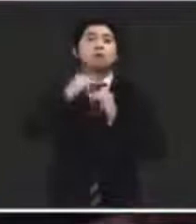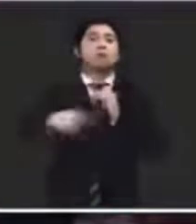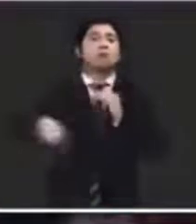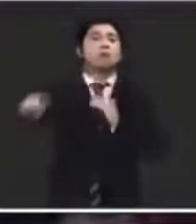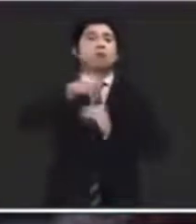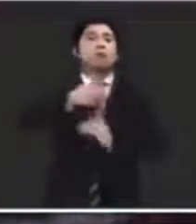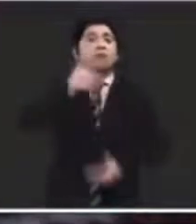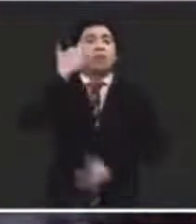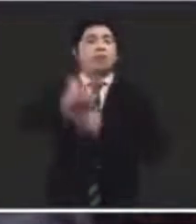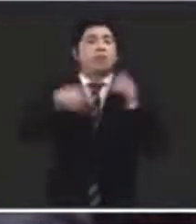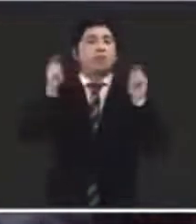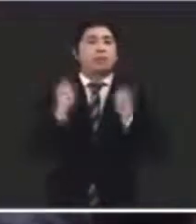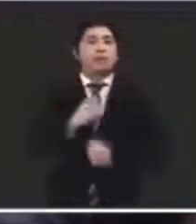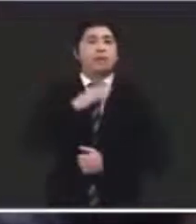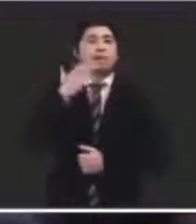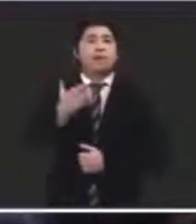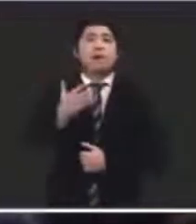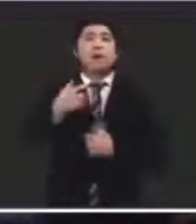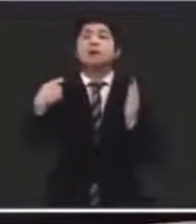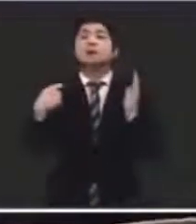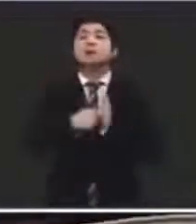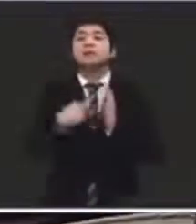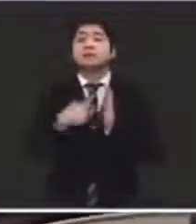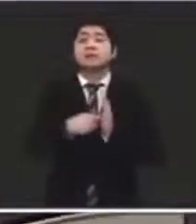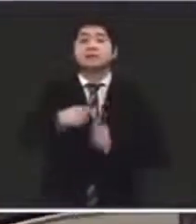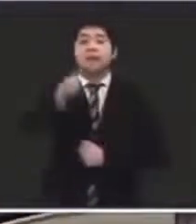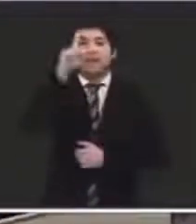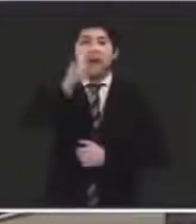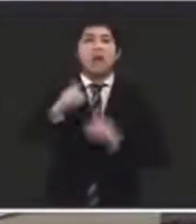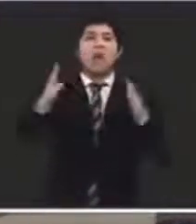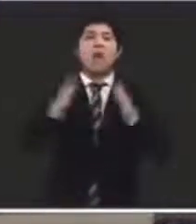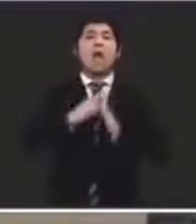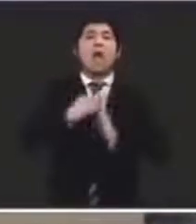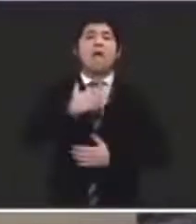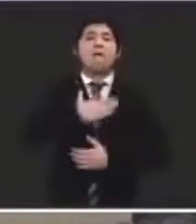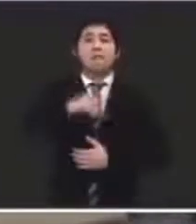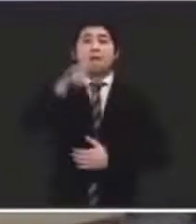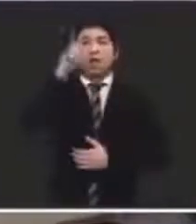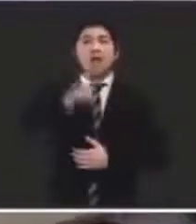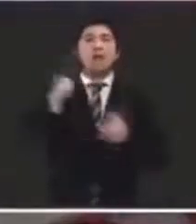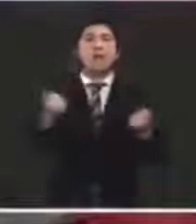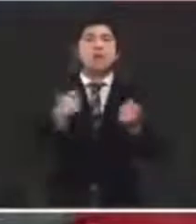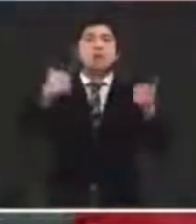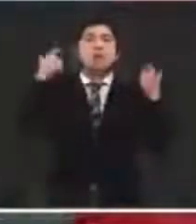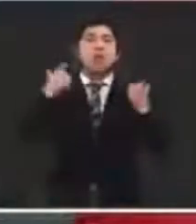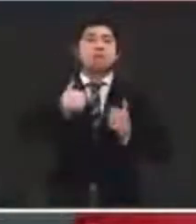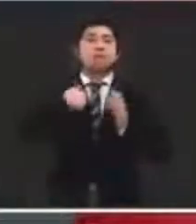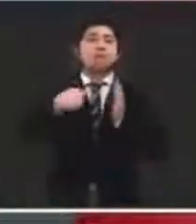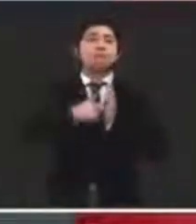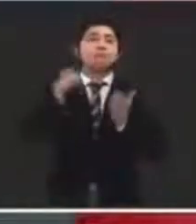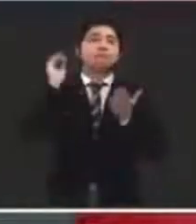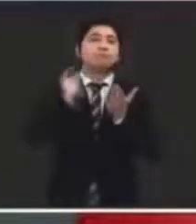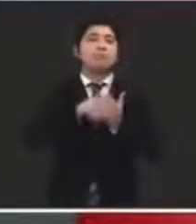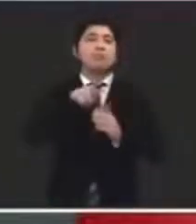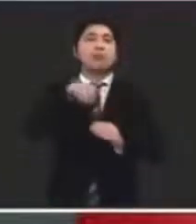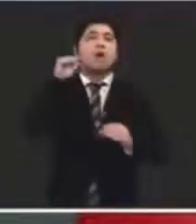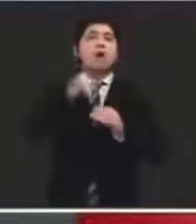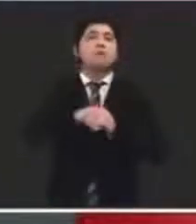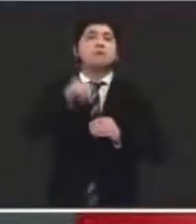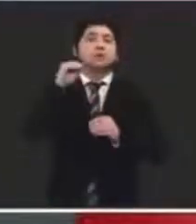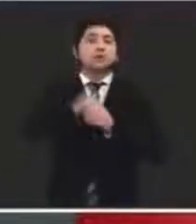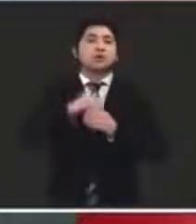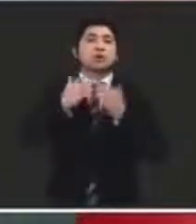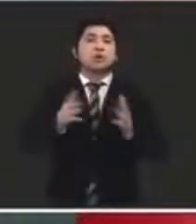açıkladık adını ilk Evim ilk iş yerim olarak koyduğumuz bu kampanya